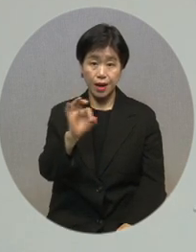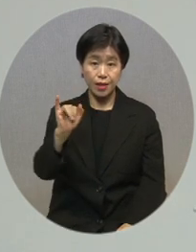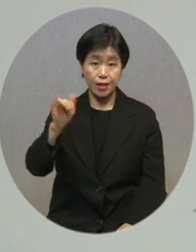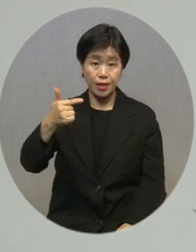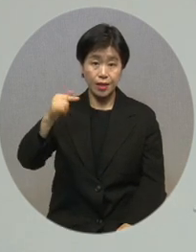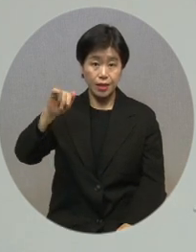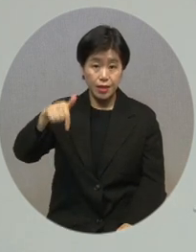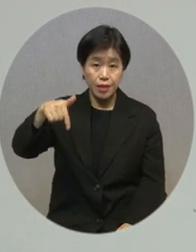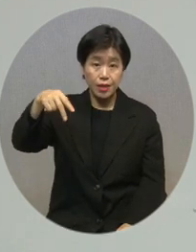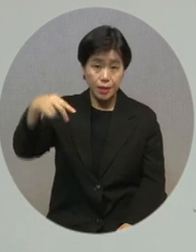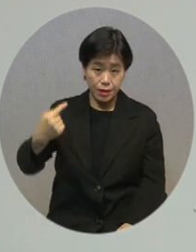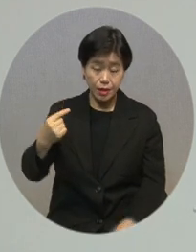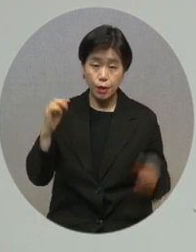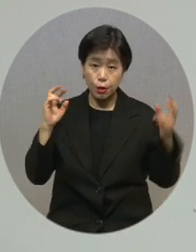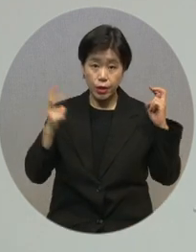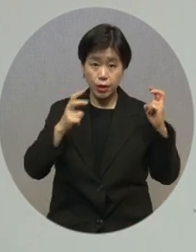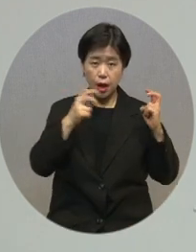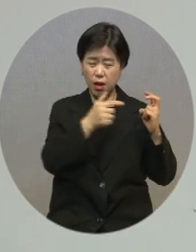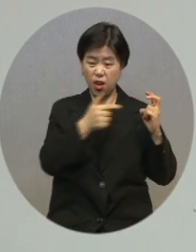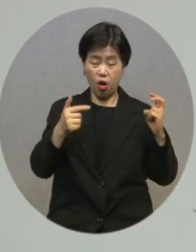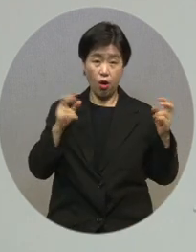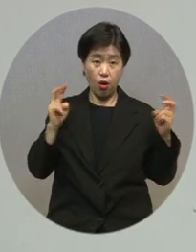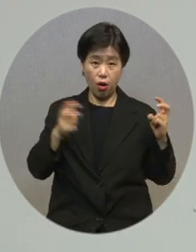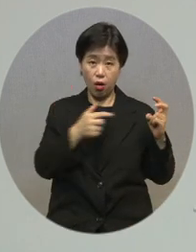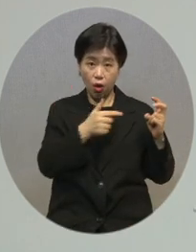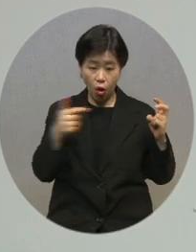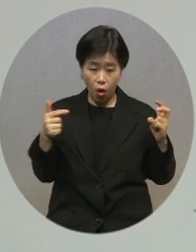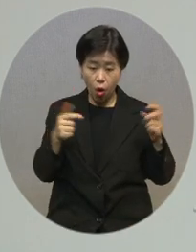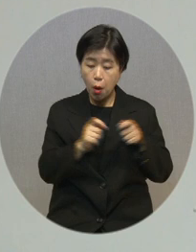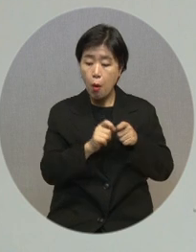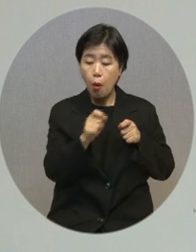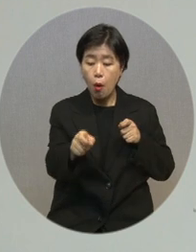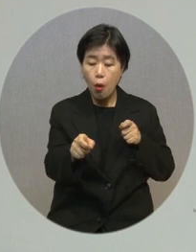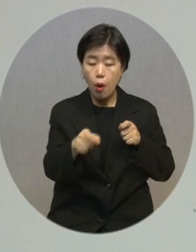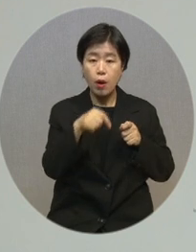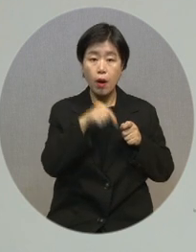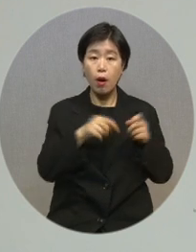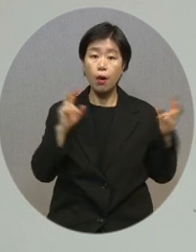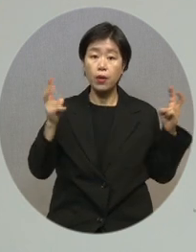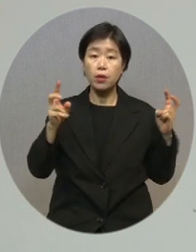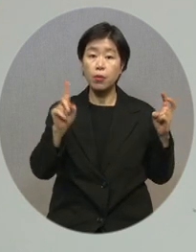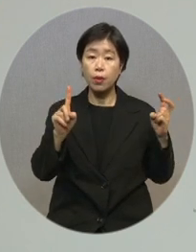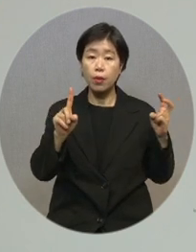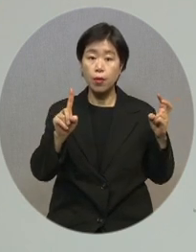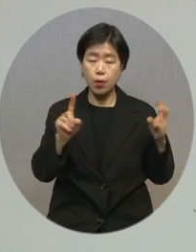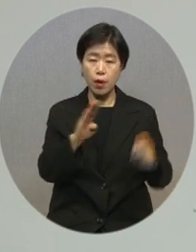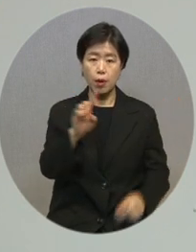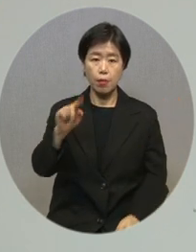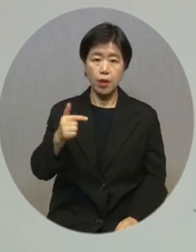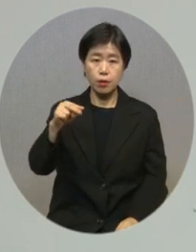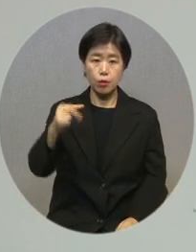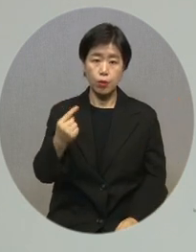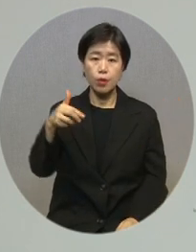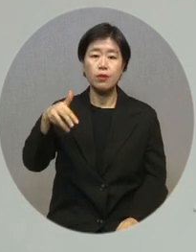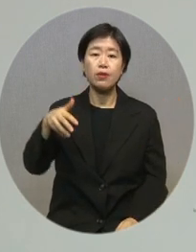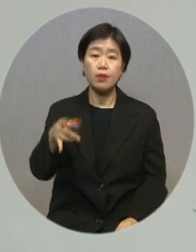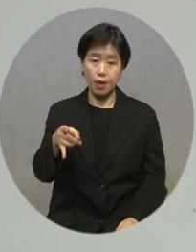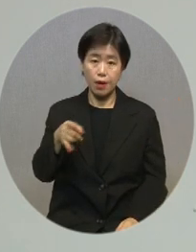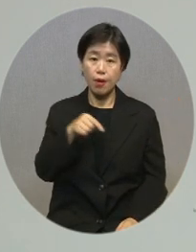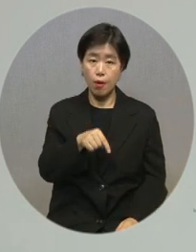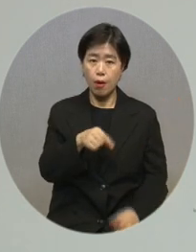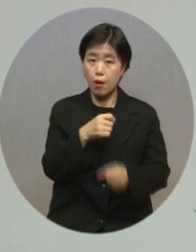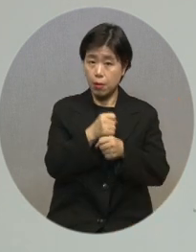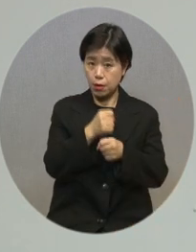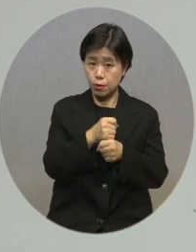한번 가봤더니 SK 하이닉스는 그 이제 반도체 생산 업체니까 매일 모든 그 근로자가